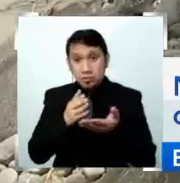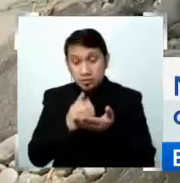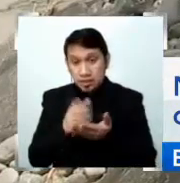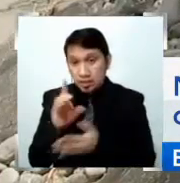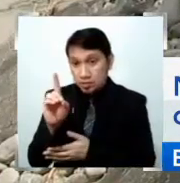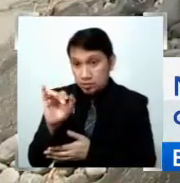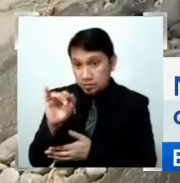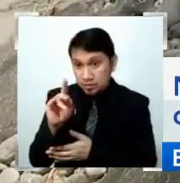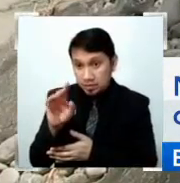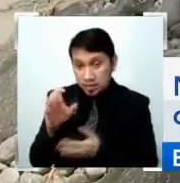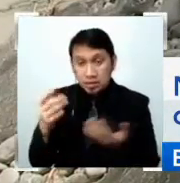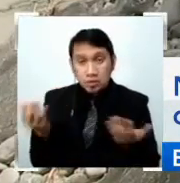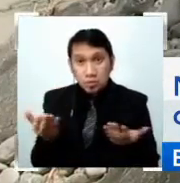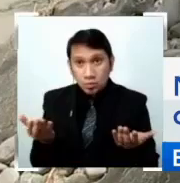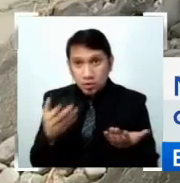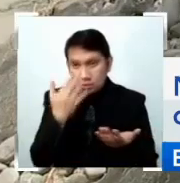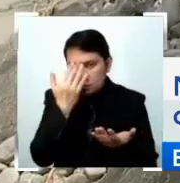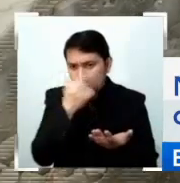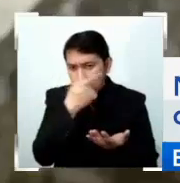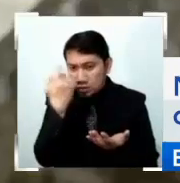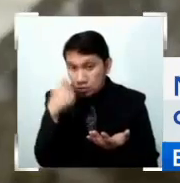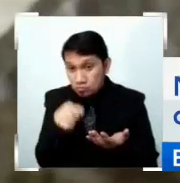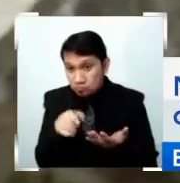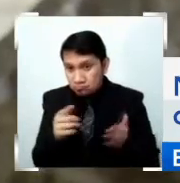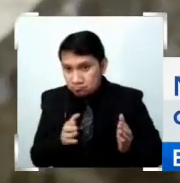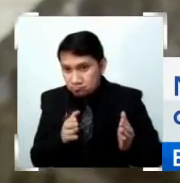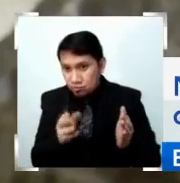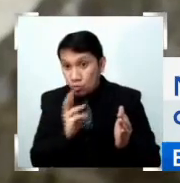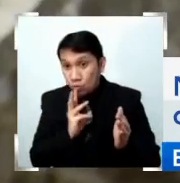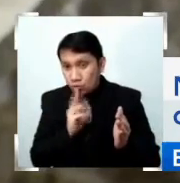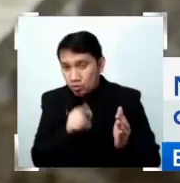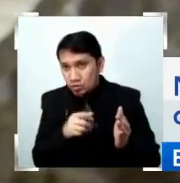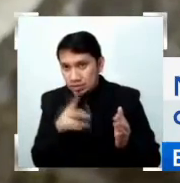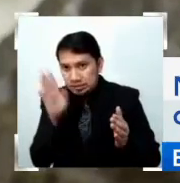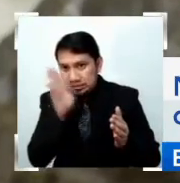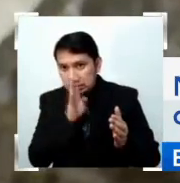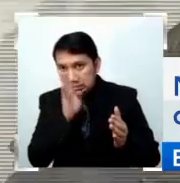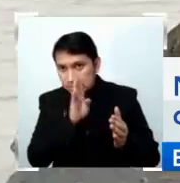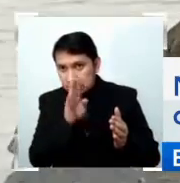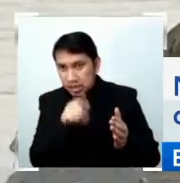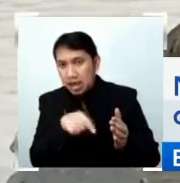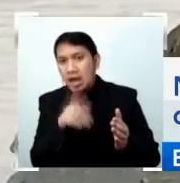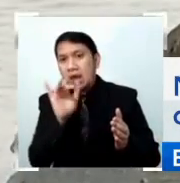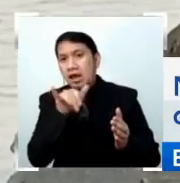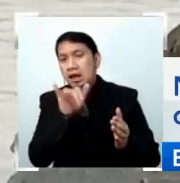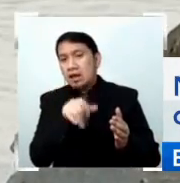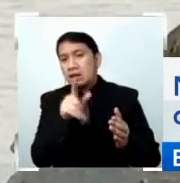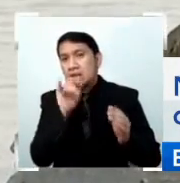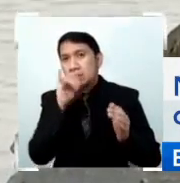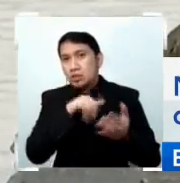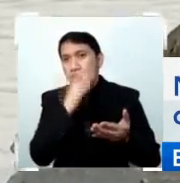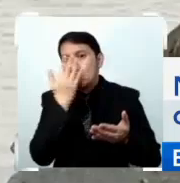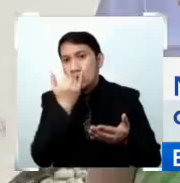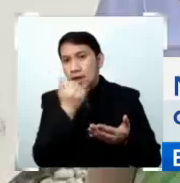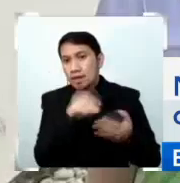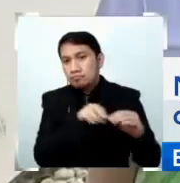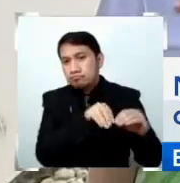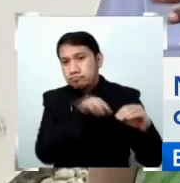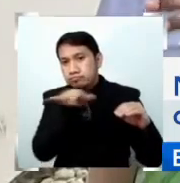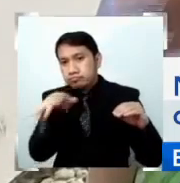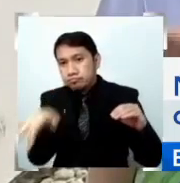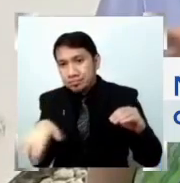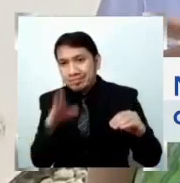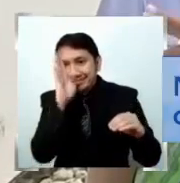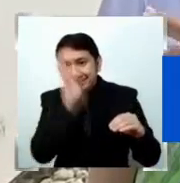Ang pagkasira ng bahagi ng dike, isa sa mga tinitingnang dahilan ng matinding pagbaha sa lugar. Kung magkakaroon man ng